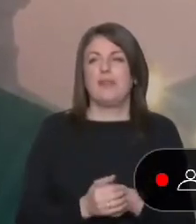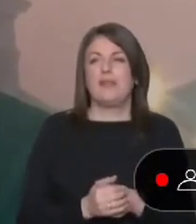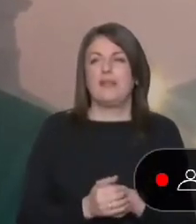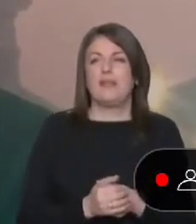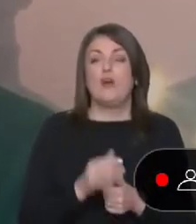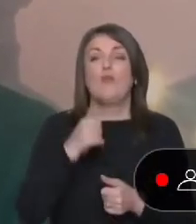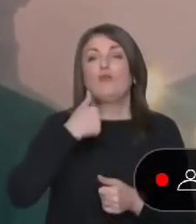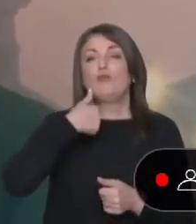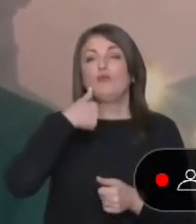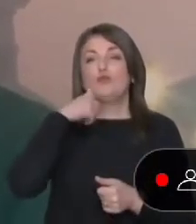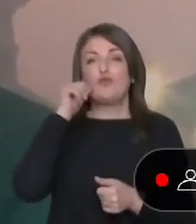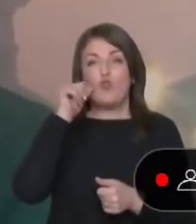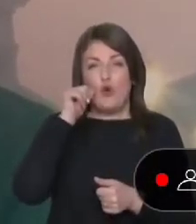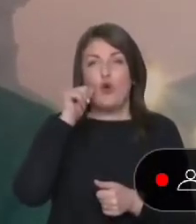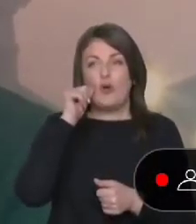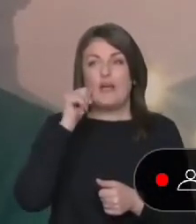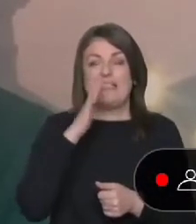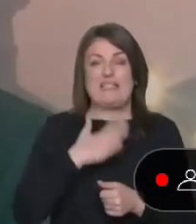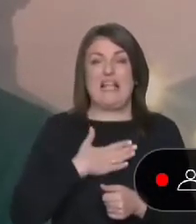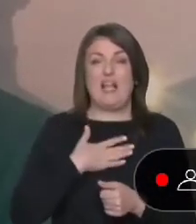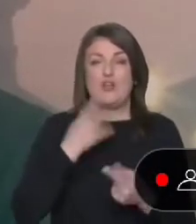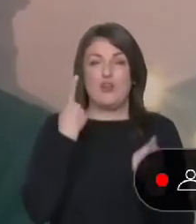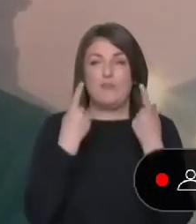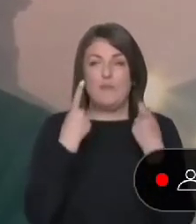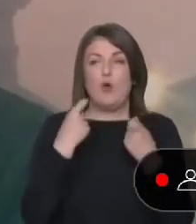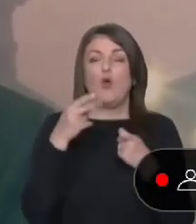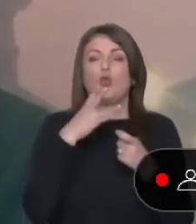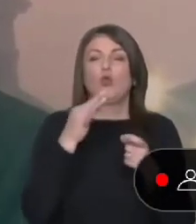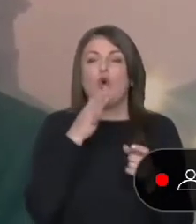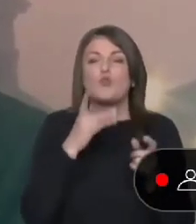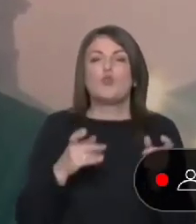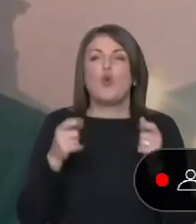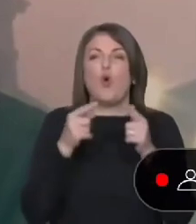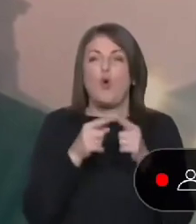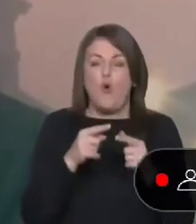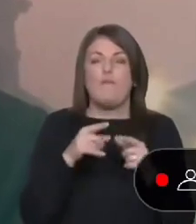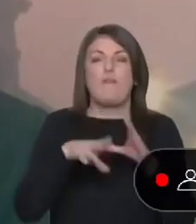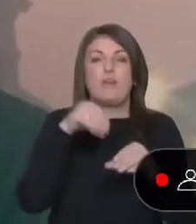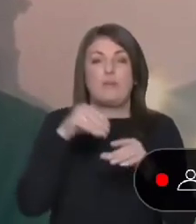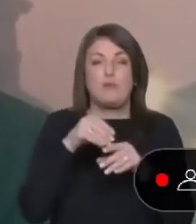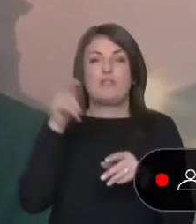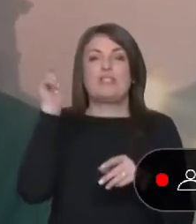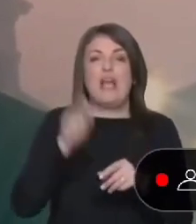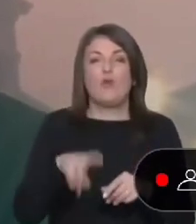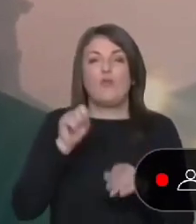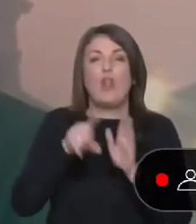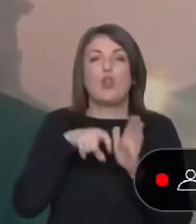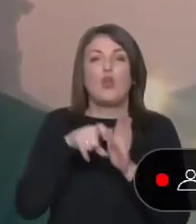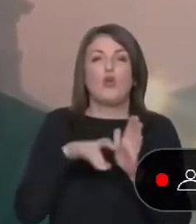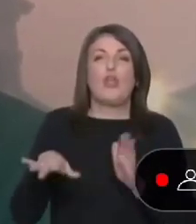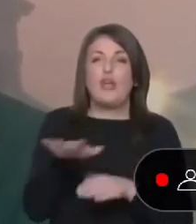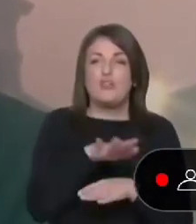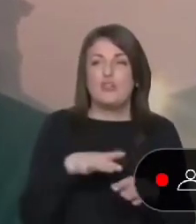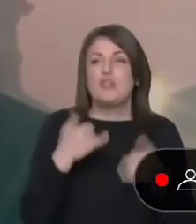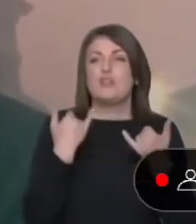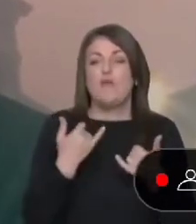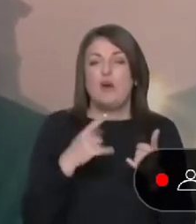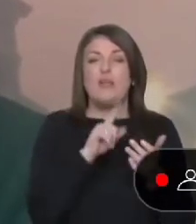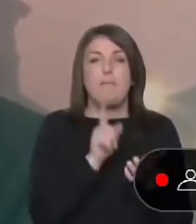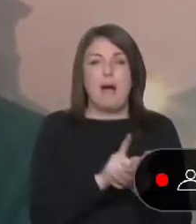вчора за нашою інформацією без чергові вибори стартували на Донеччині сьогодні вони мають